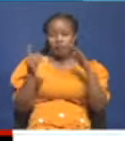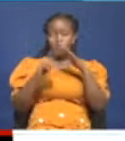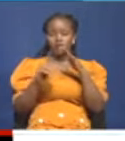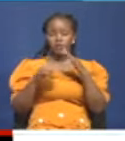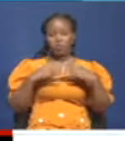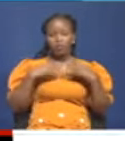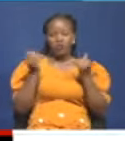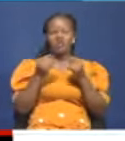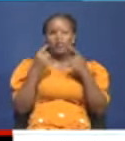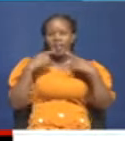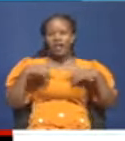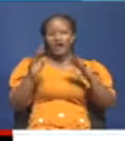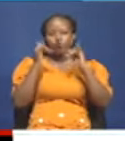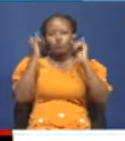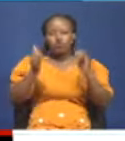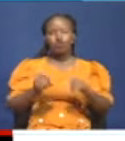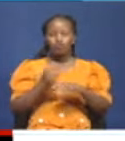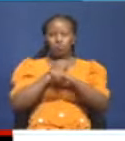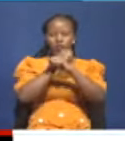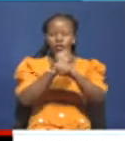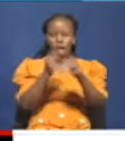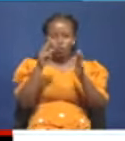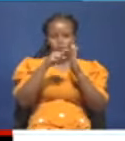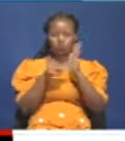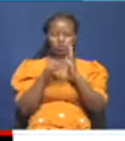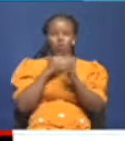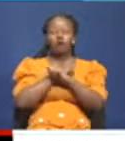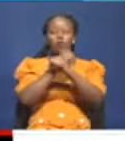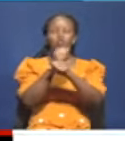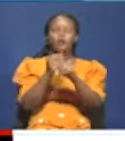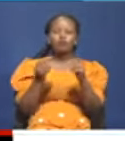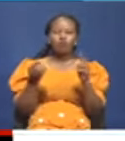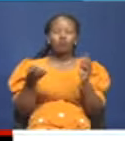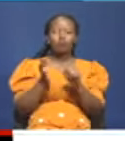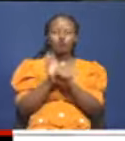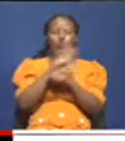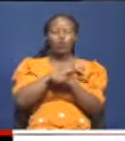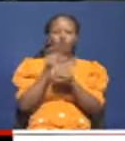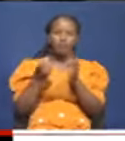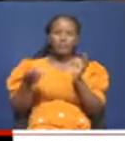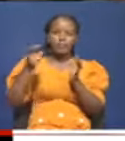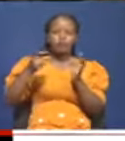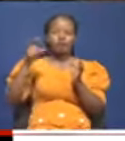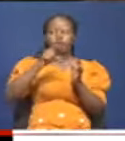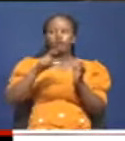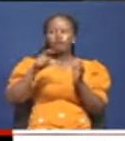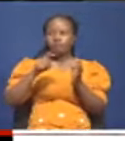mipya kuzuia hali ya kuongezeka kwa visa vya maambukizi humu nchini.